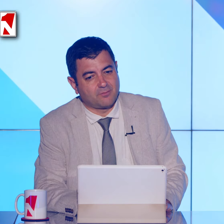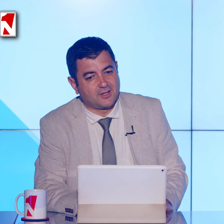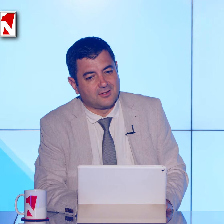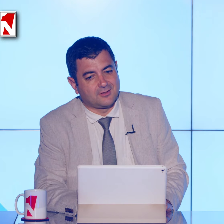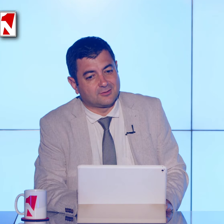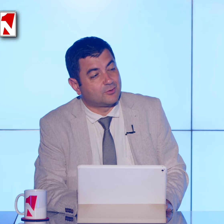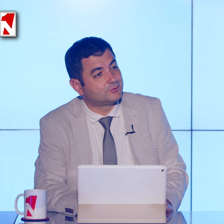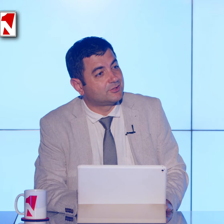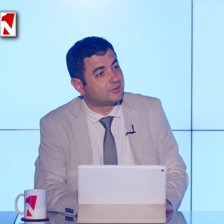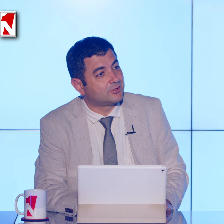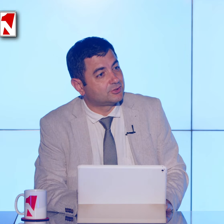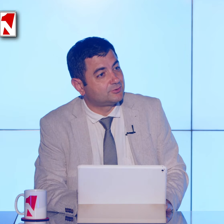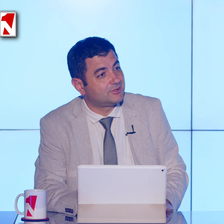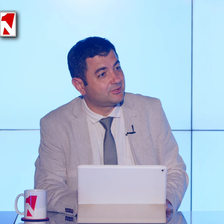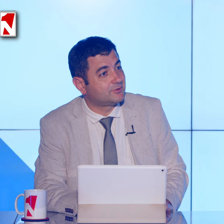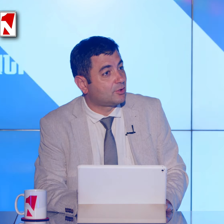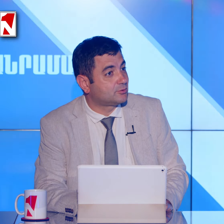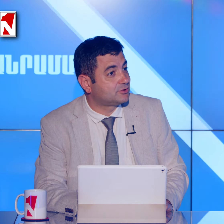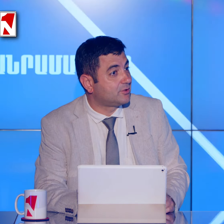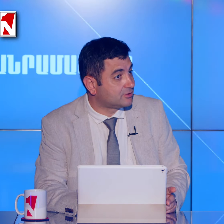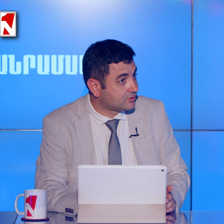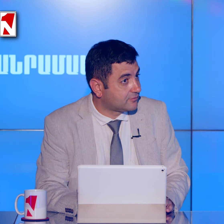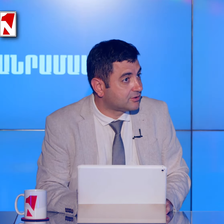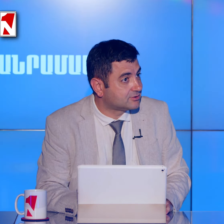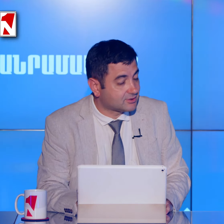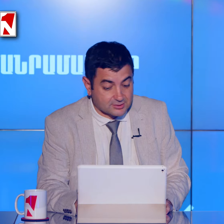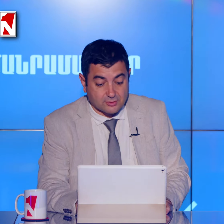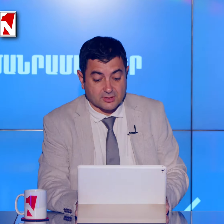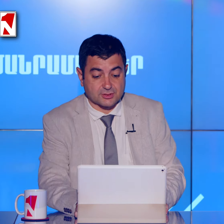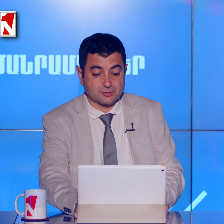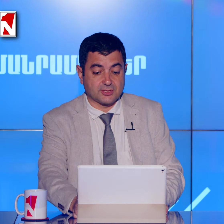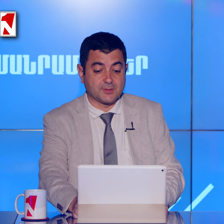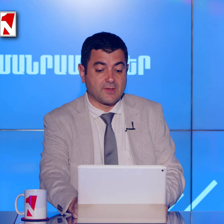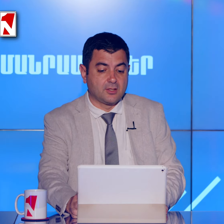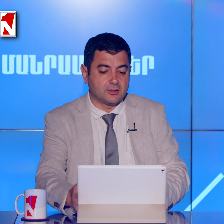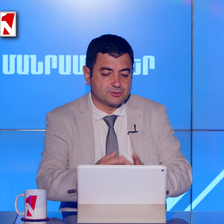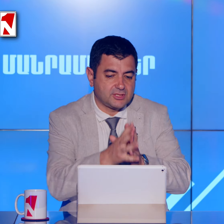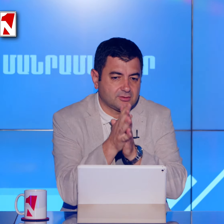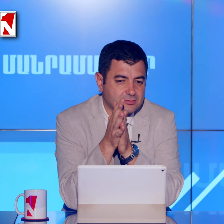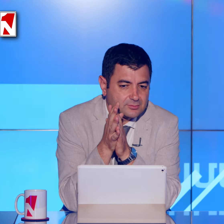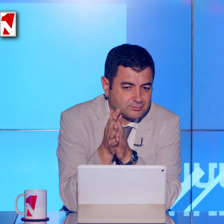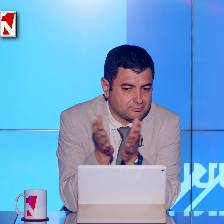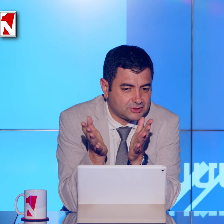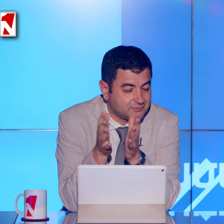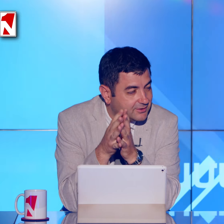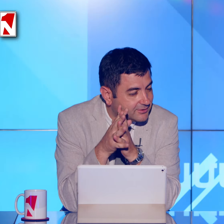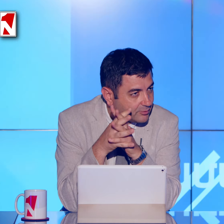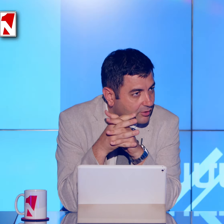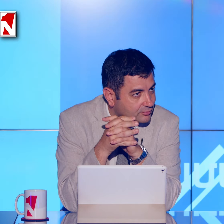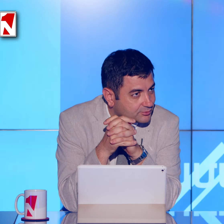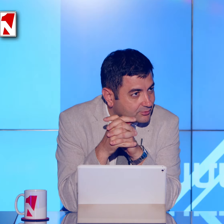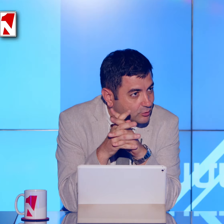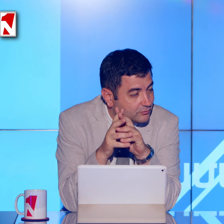Հայաստանի անդամակցության անհրաժեշտությանը եւ այդ կապակցությամբ հանրակրվե անցկացնելու անհրաժեշտությանը։ Կուսեի կիսվեք